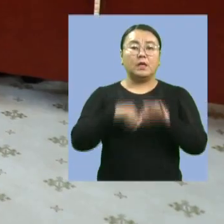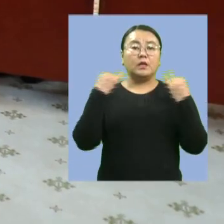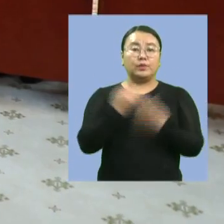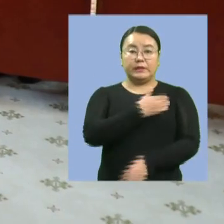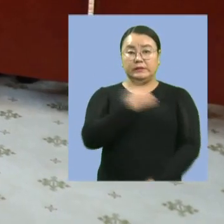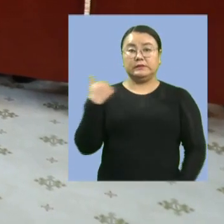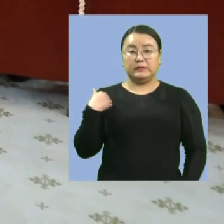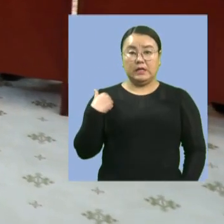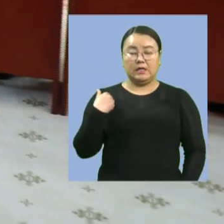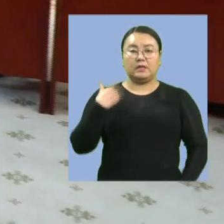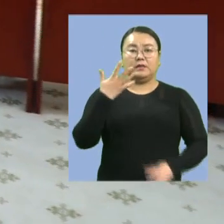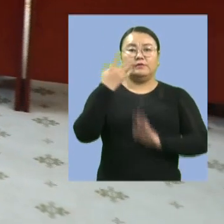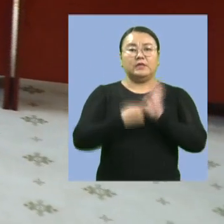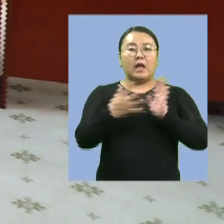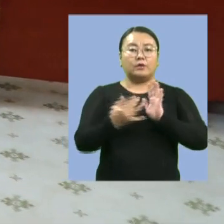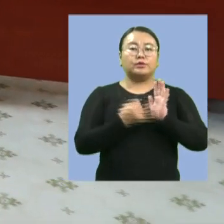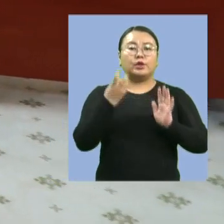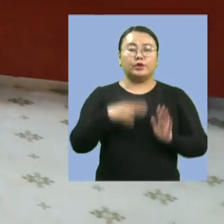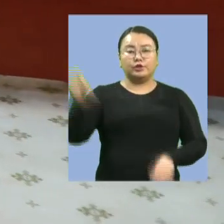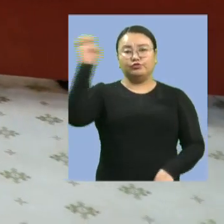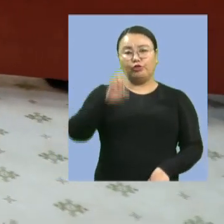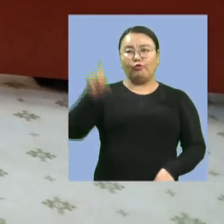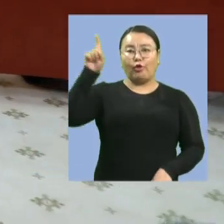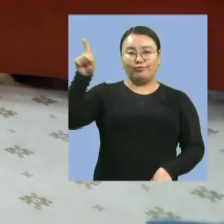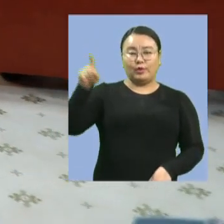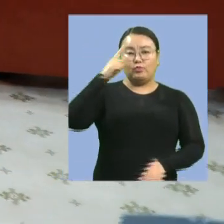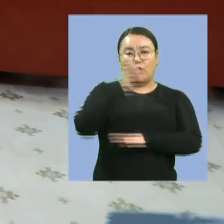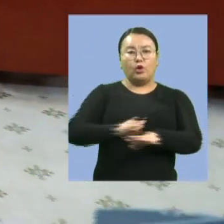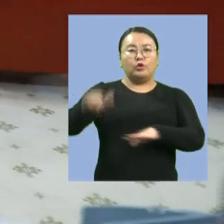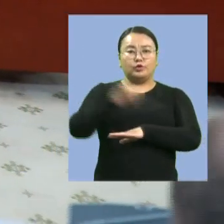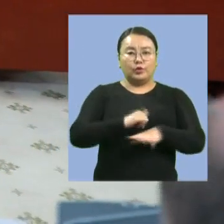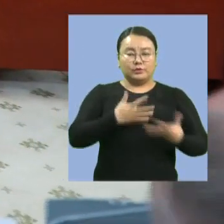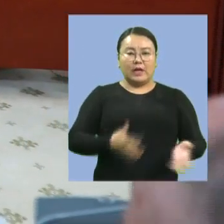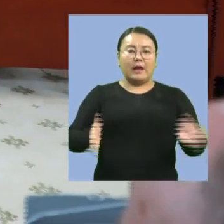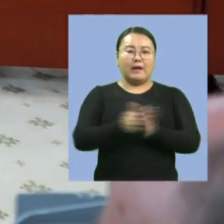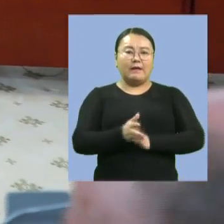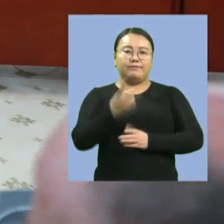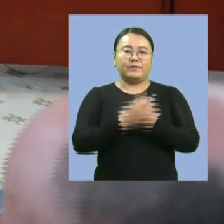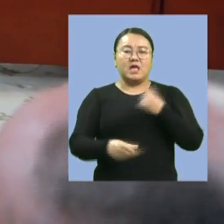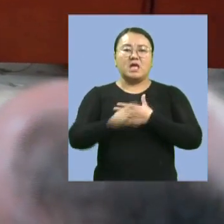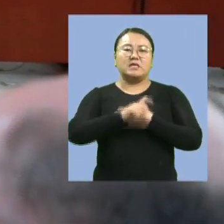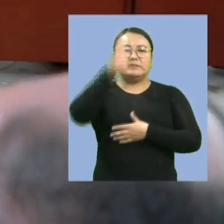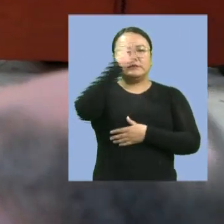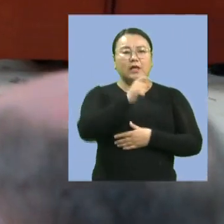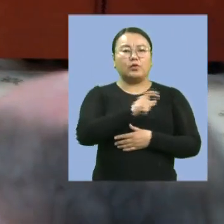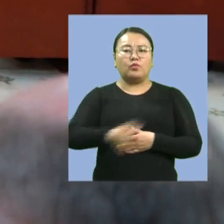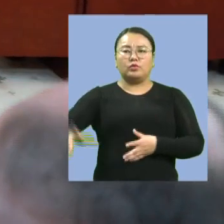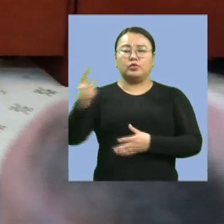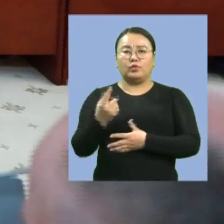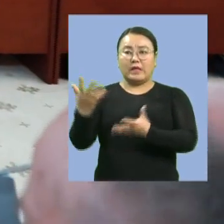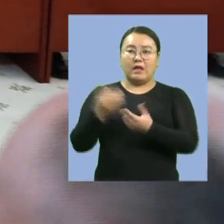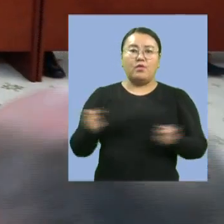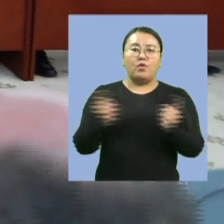Улсын хурлын дарга зандан шатар энэ сарын 17-ны өдөр Европын холбооноос Монгол улсад сууга болон хавсран сууга эрчин сайд нарын хүлээн авч